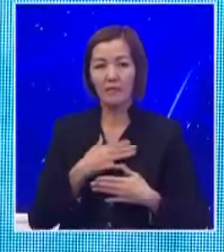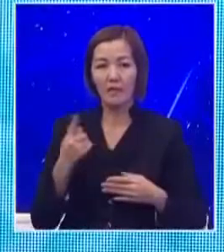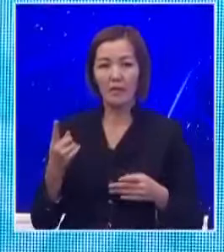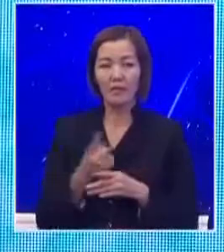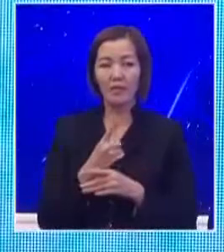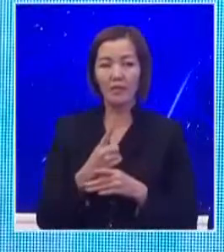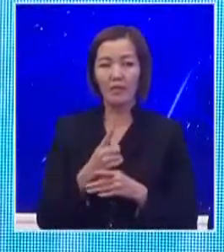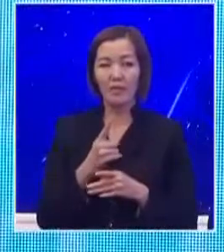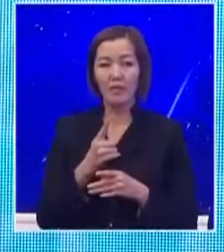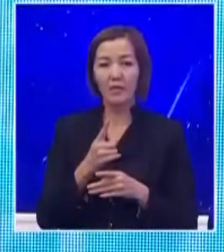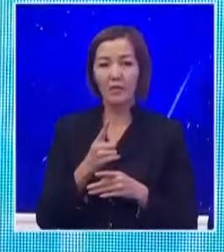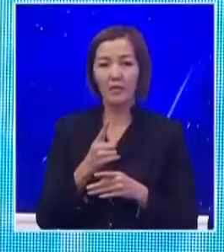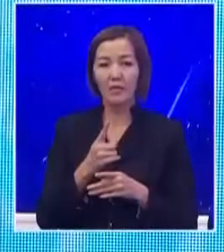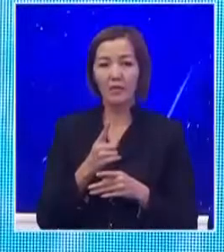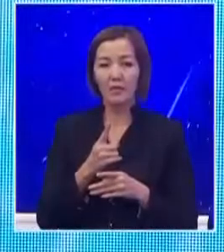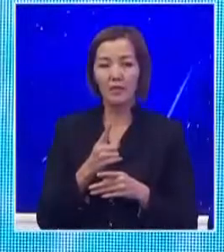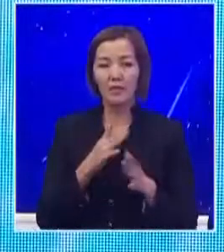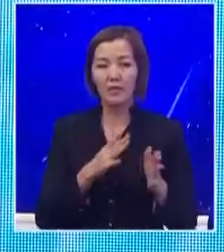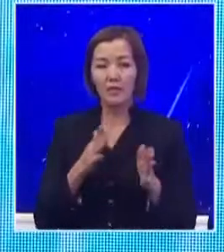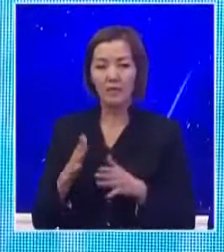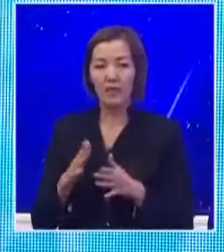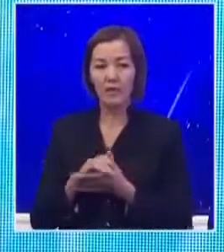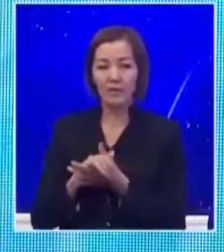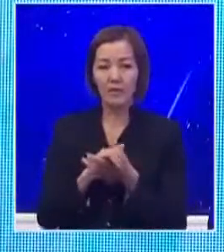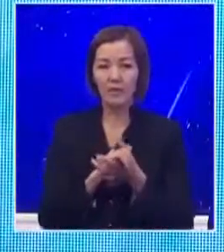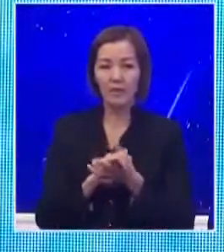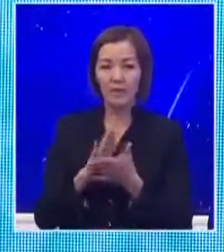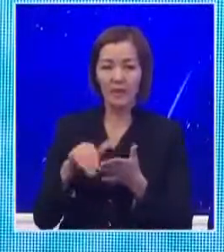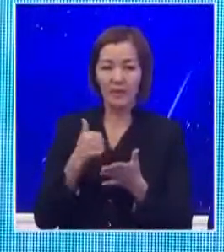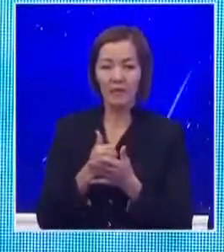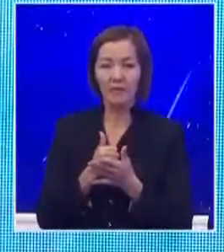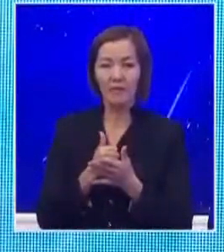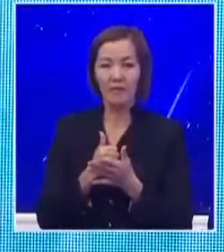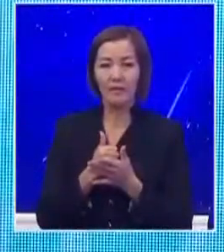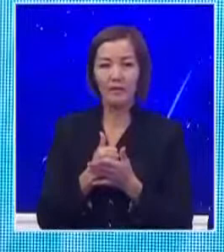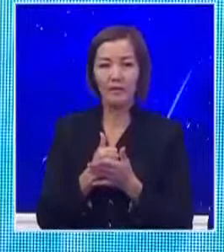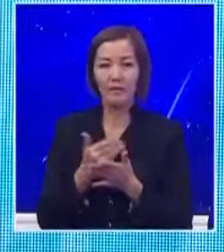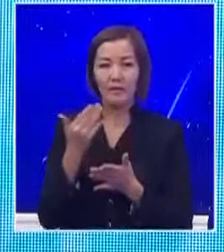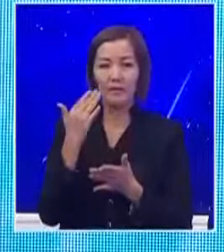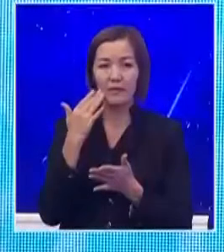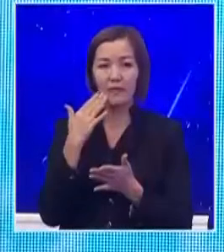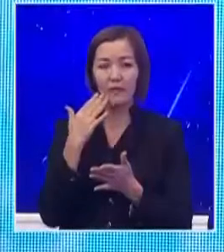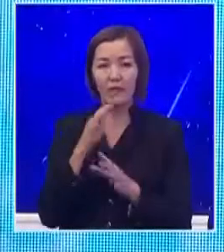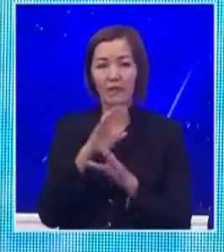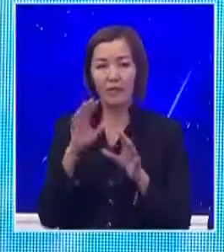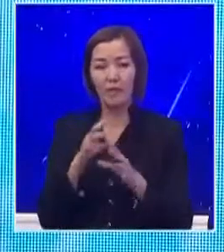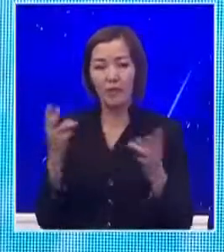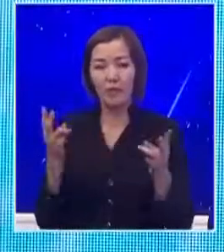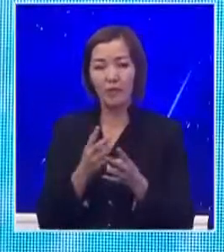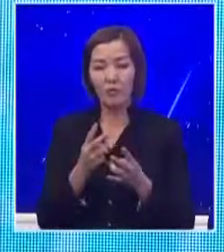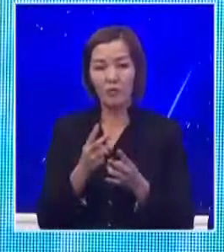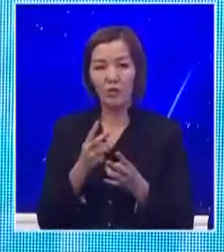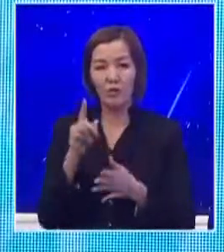и стабильность – главные ценности, которые мы все должны всячески и всегда оберегать.